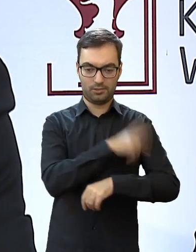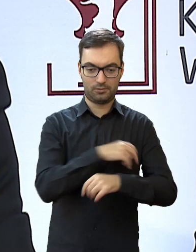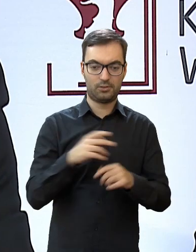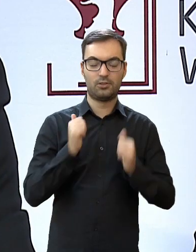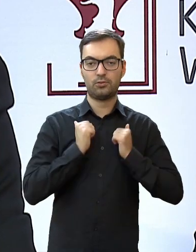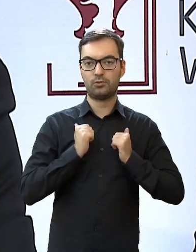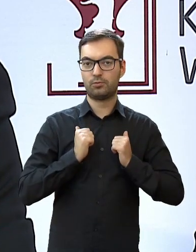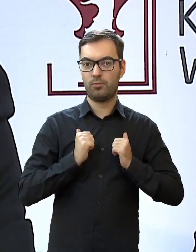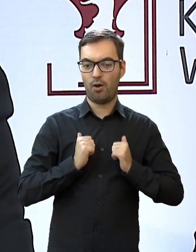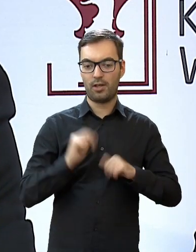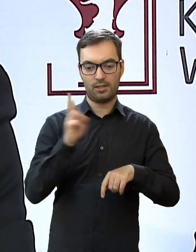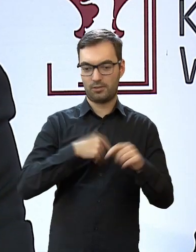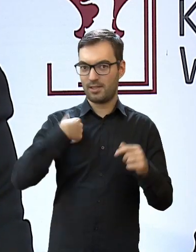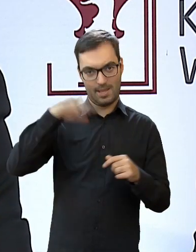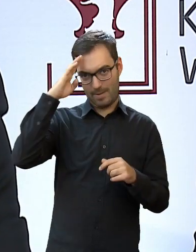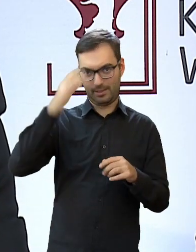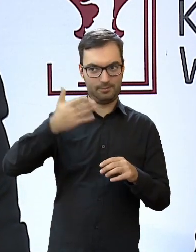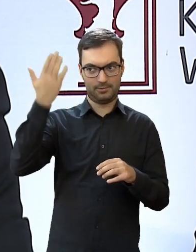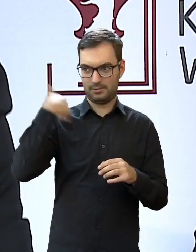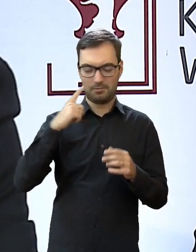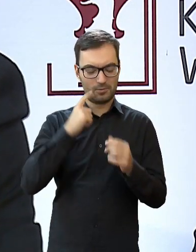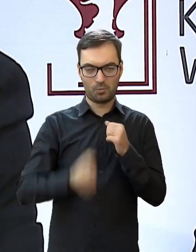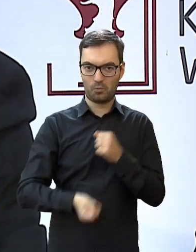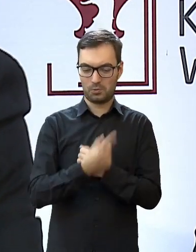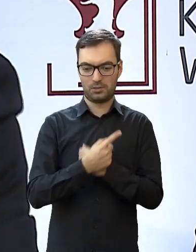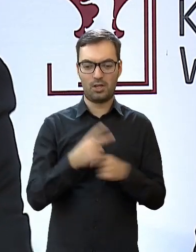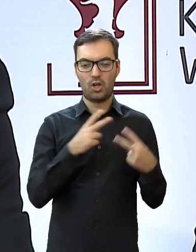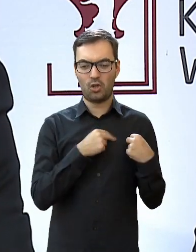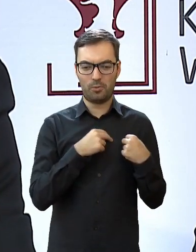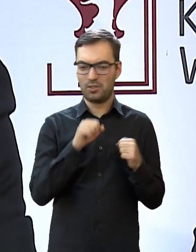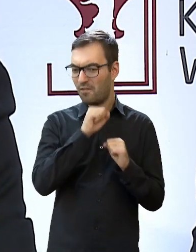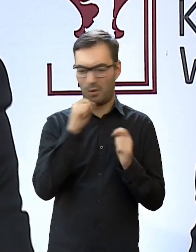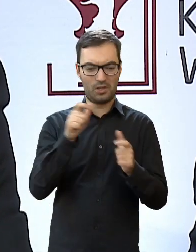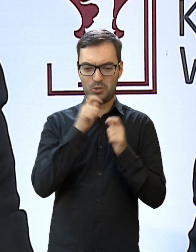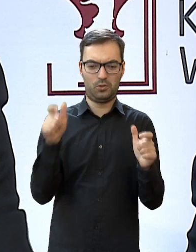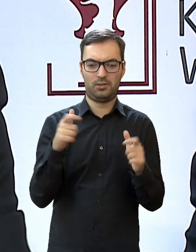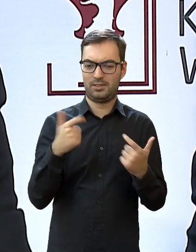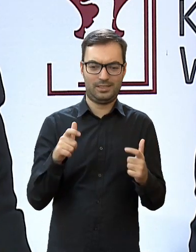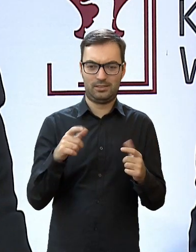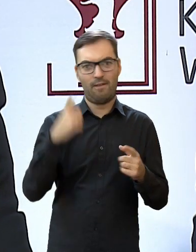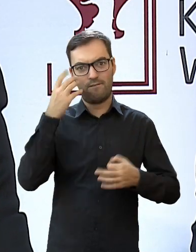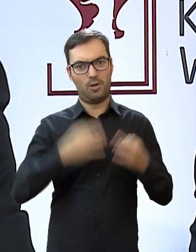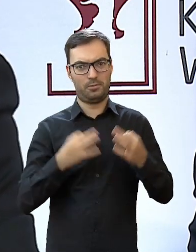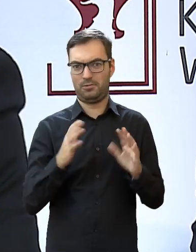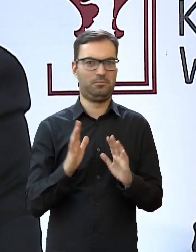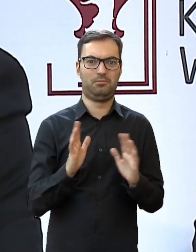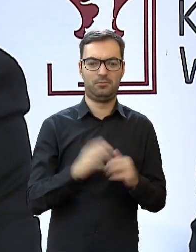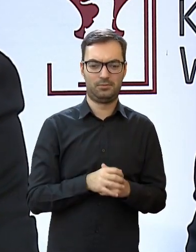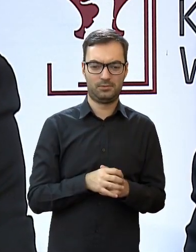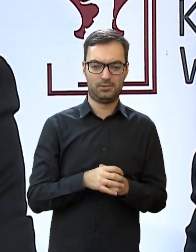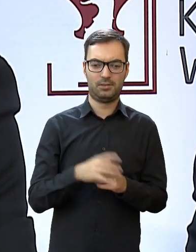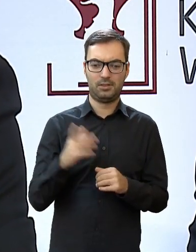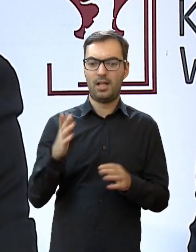spokojnego dyżuru ja nie pamiętam od lat, że komisje praktycznie nie zgłaszały jakichś wątpliwości. Gdy już